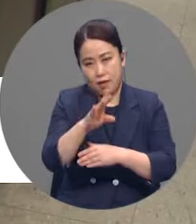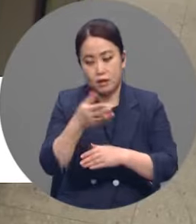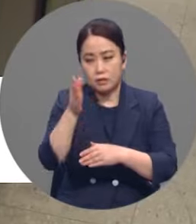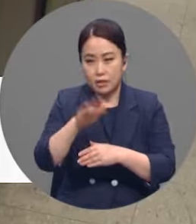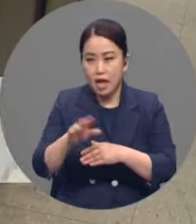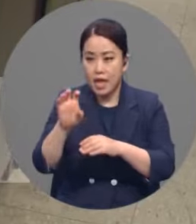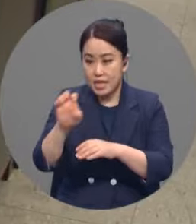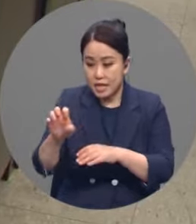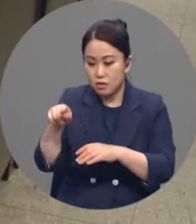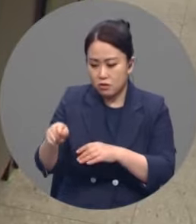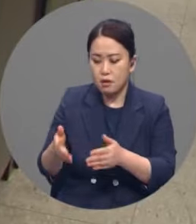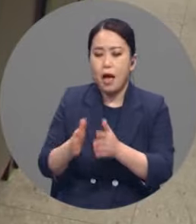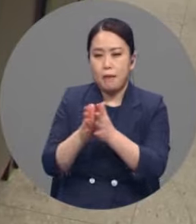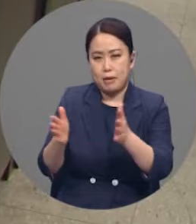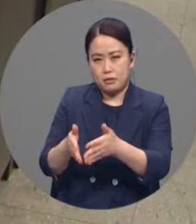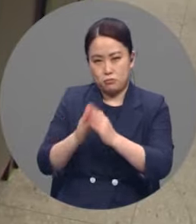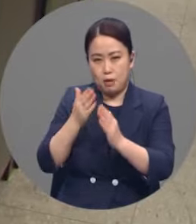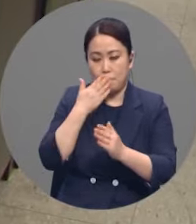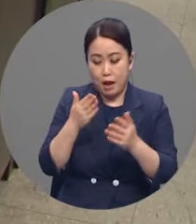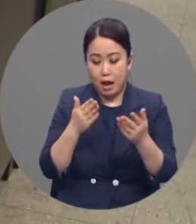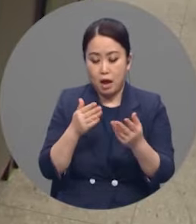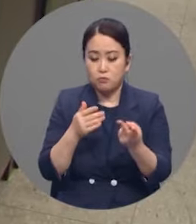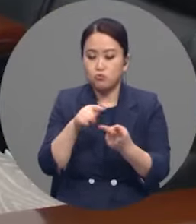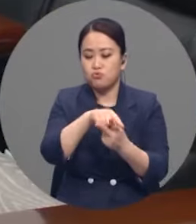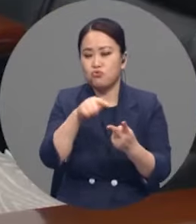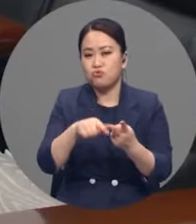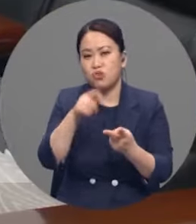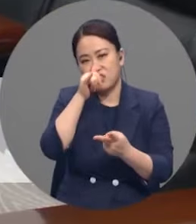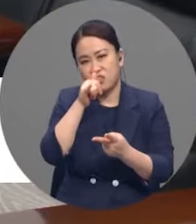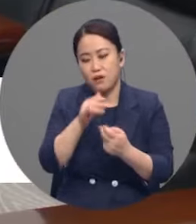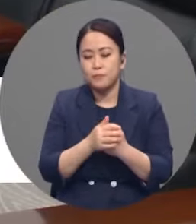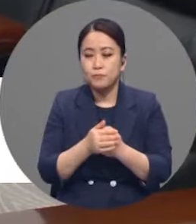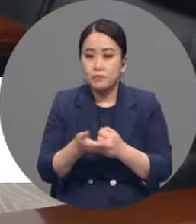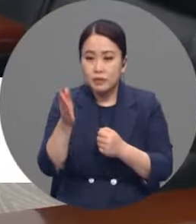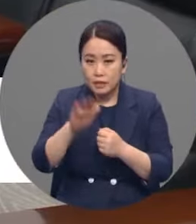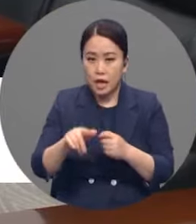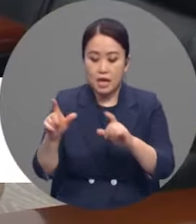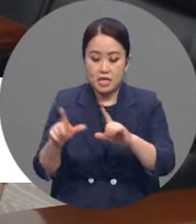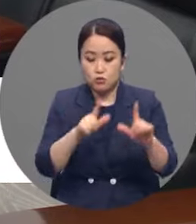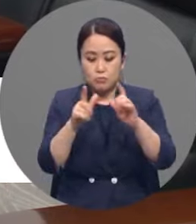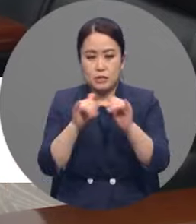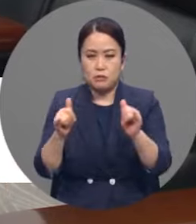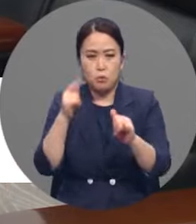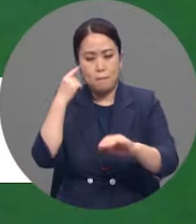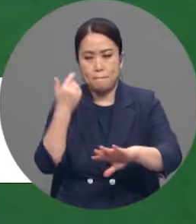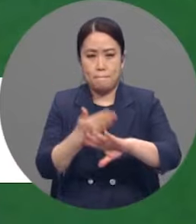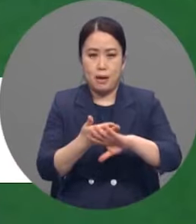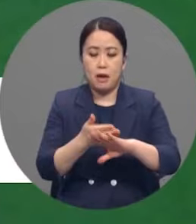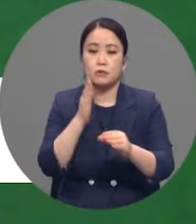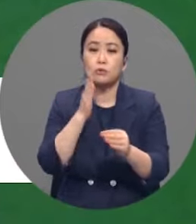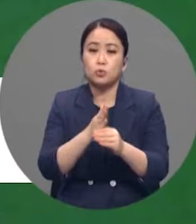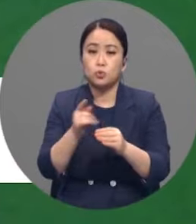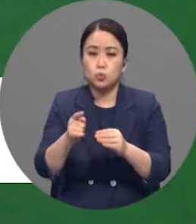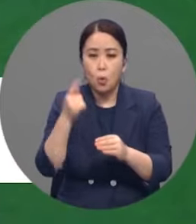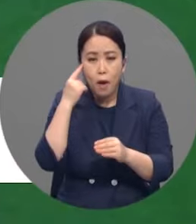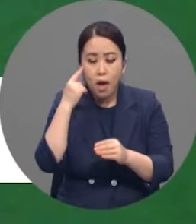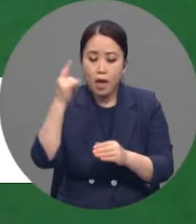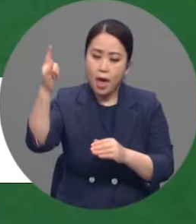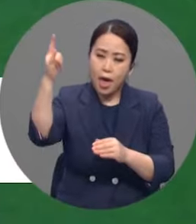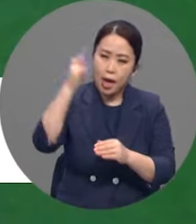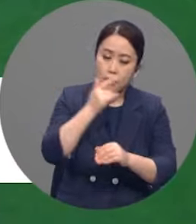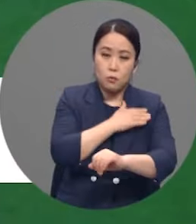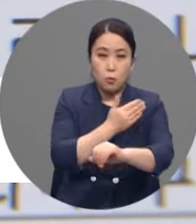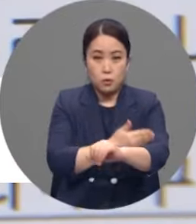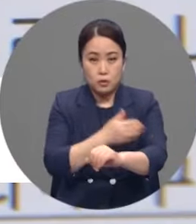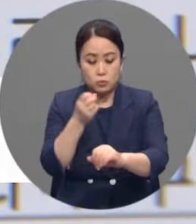번호입니다. 초고층 빌딩 건설이 추진되자 인근 주민들도 다시 반발하고 나섰습니다. 일조권, 조망권